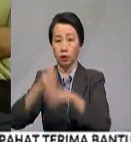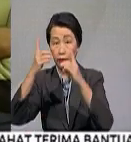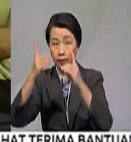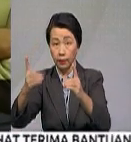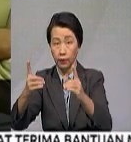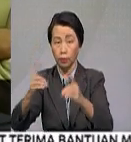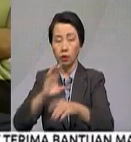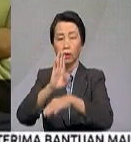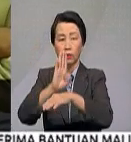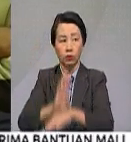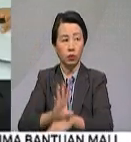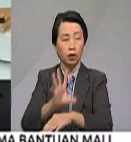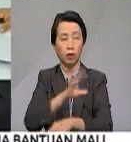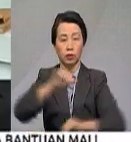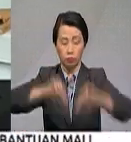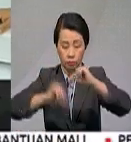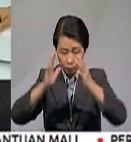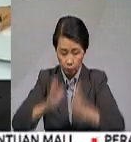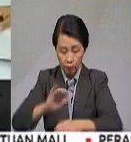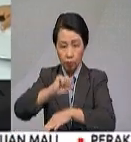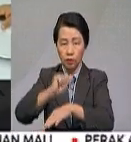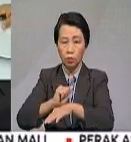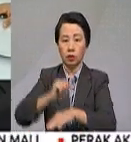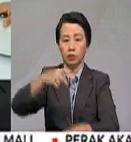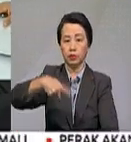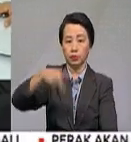Sementara itu, Persatuan Silat Cekak Hanafi berharap masyarakat Malaysia akan lebih terbuka dengan seni mempertahankan diri silat selepas